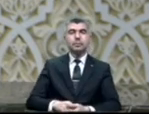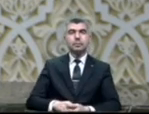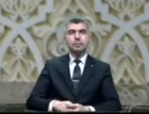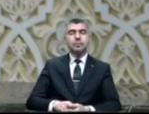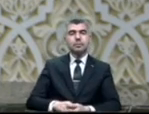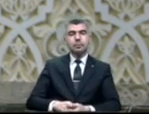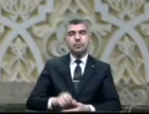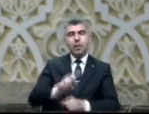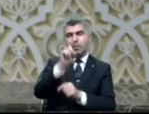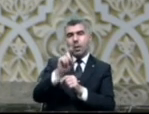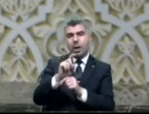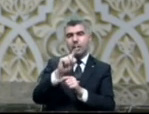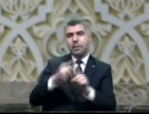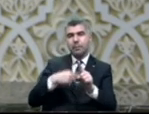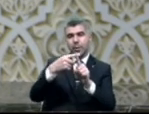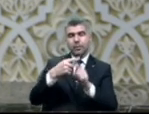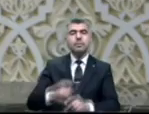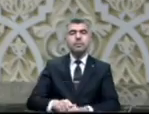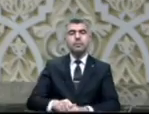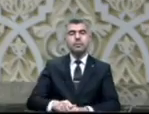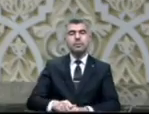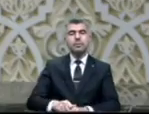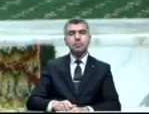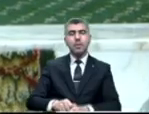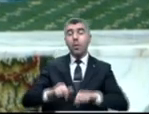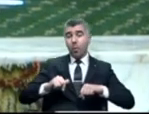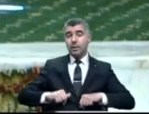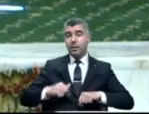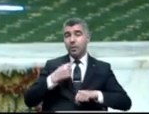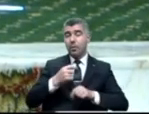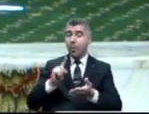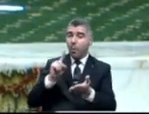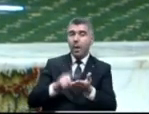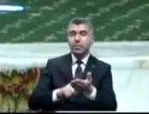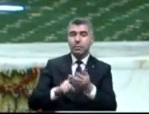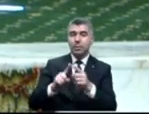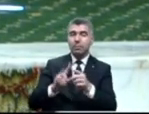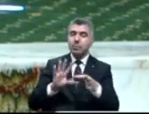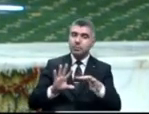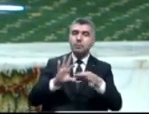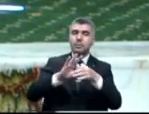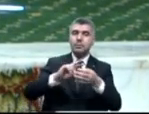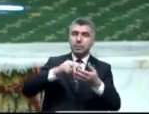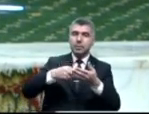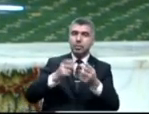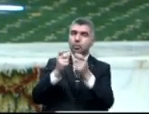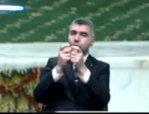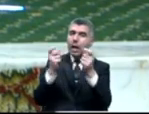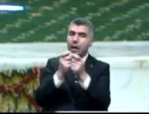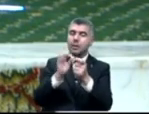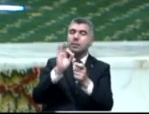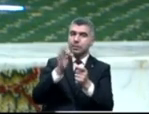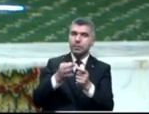مجموعه المحترمه. السي عبد الكريم تفضل. السيد الوزير، من الواجب تطوير اللجوء للشراكه بين القطاعين العام والخاص من اجل